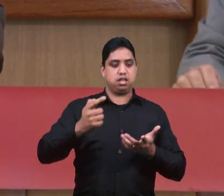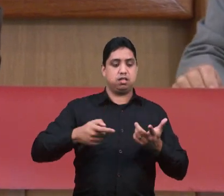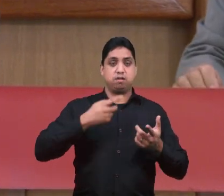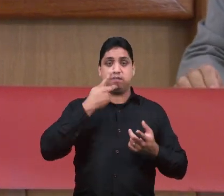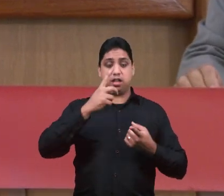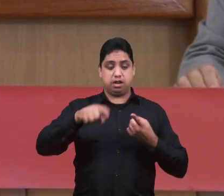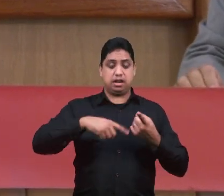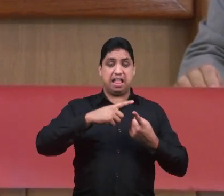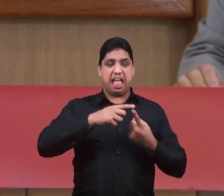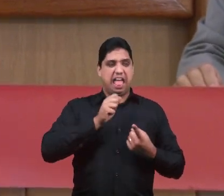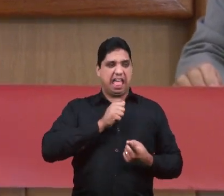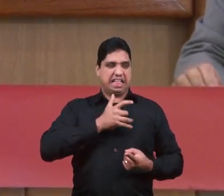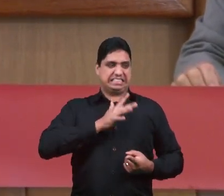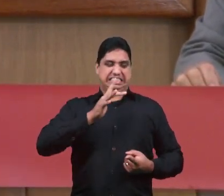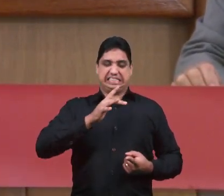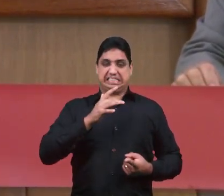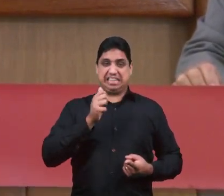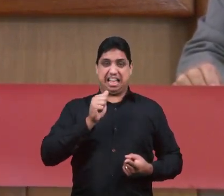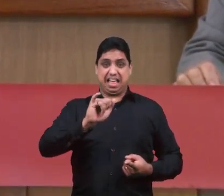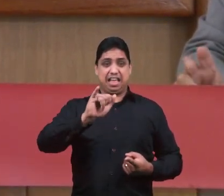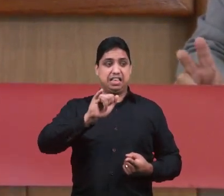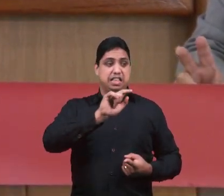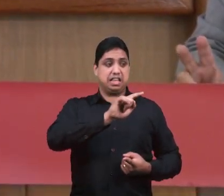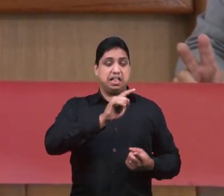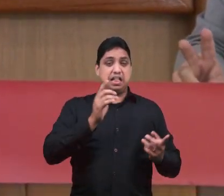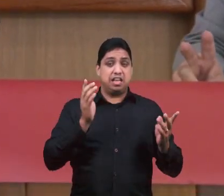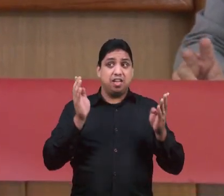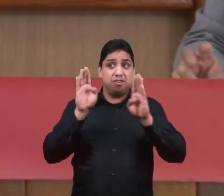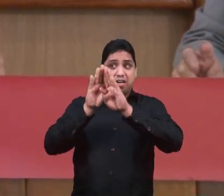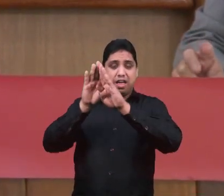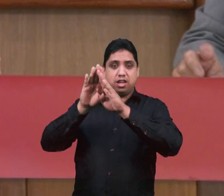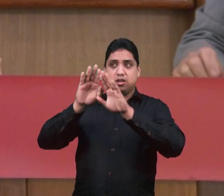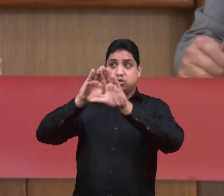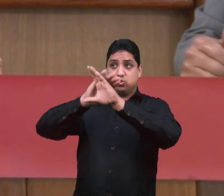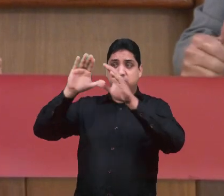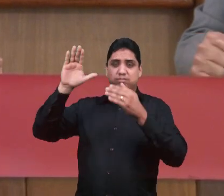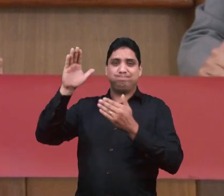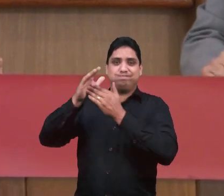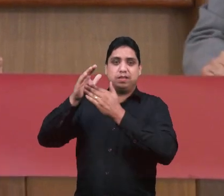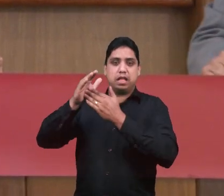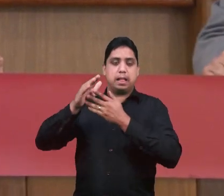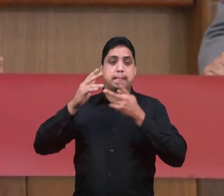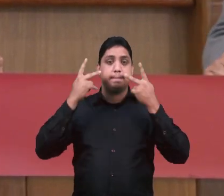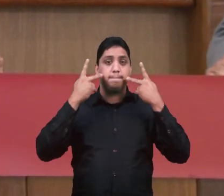ferment aux hommes les royaumes des cieux. Ils ferment. Ils prêchent la religion.